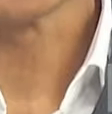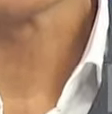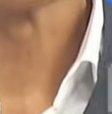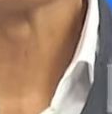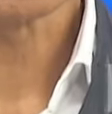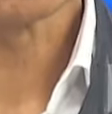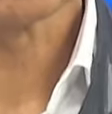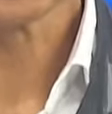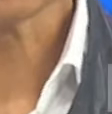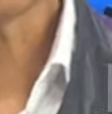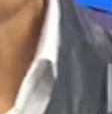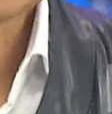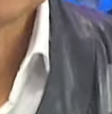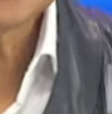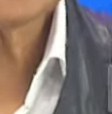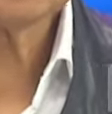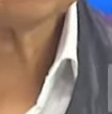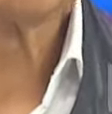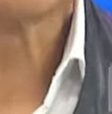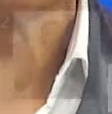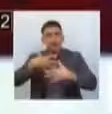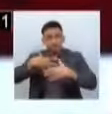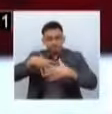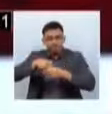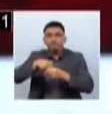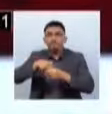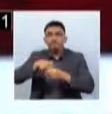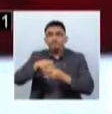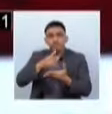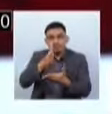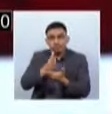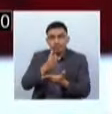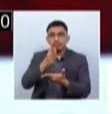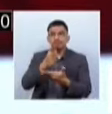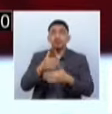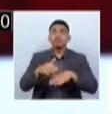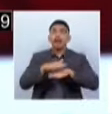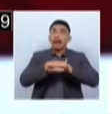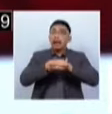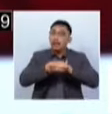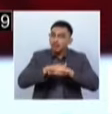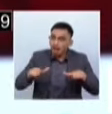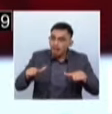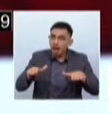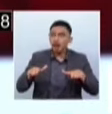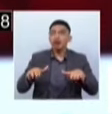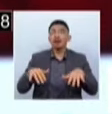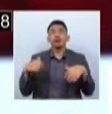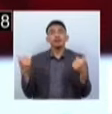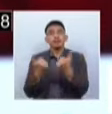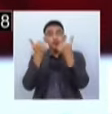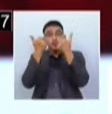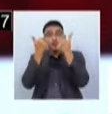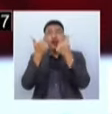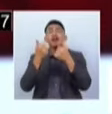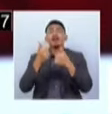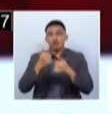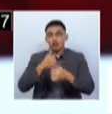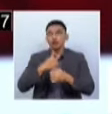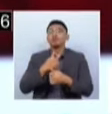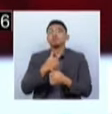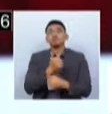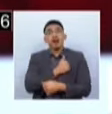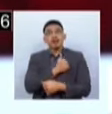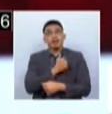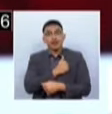kedua Eh paslon nomor satu itu bagaimana membangun supaya dunia ini tidak anarkis Oke jadi paslon nomor